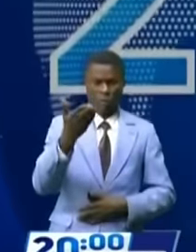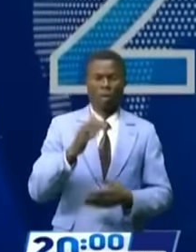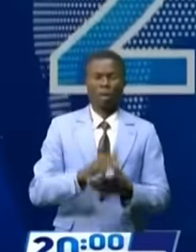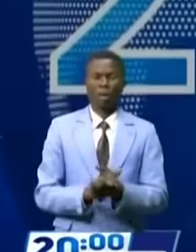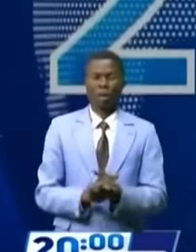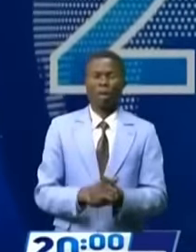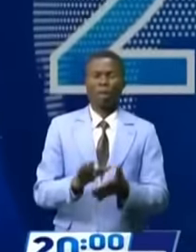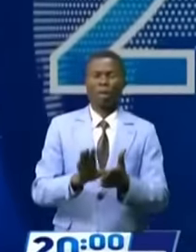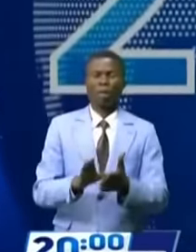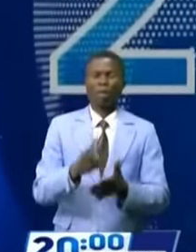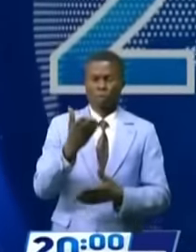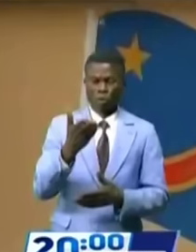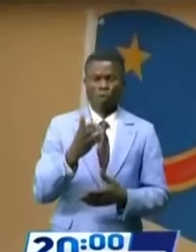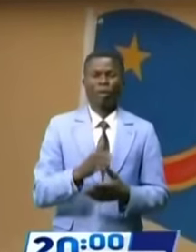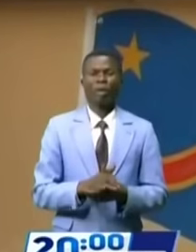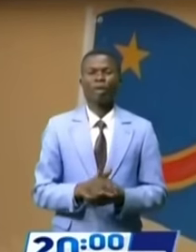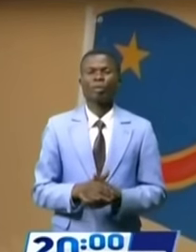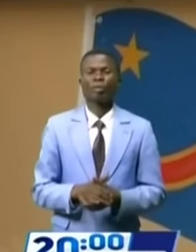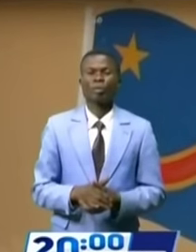un reportage de Suzy Ngoy. Les